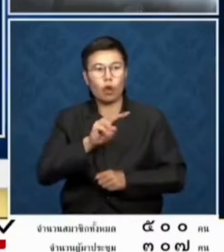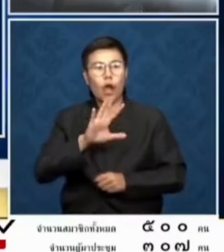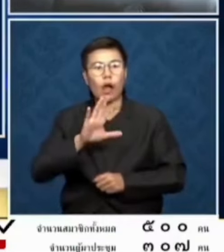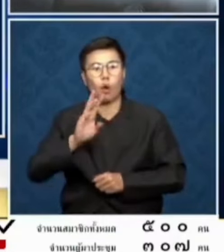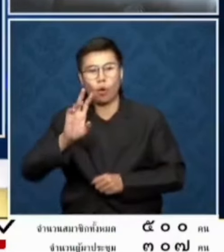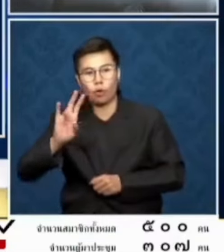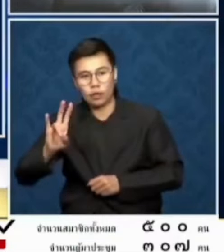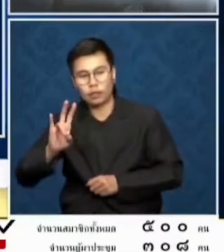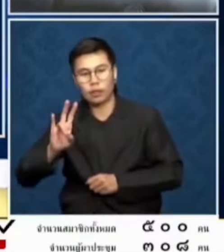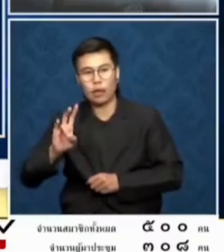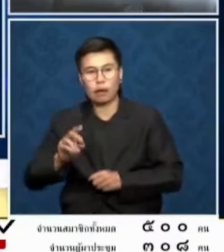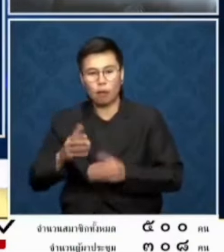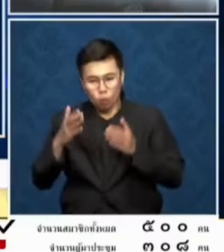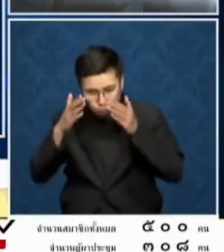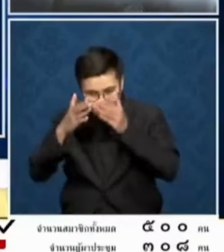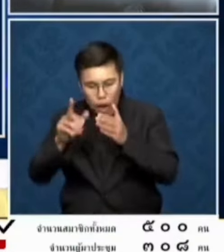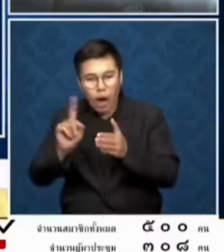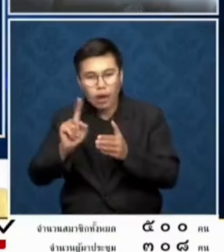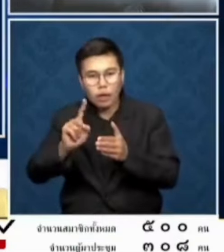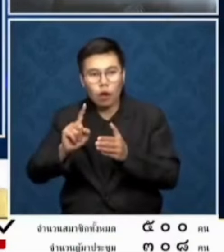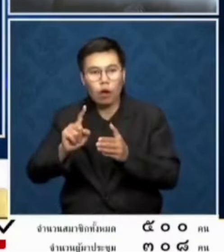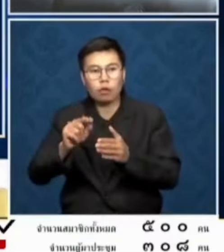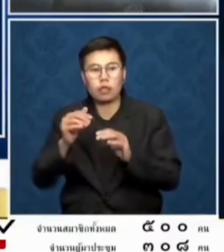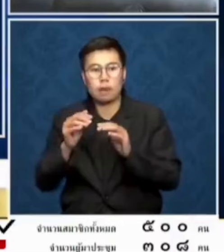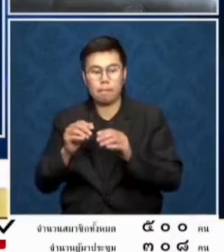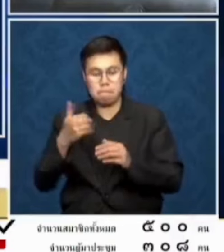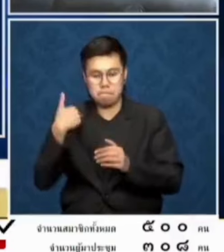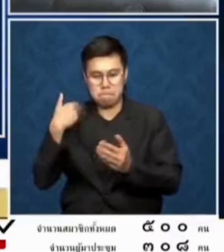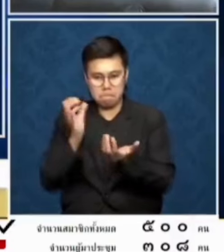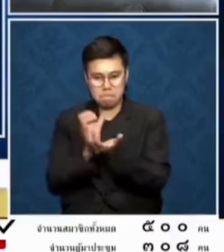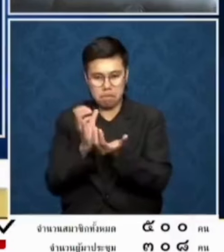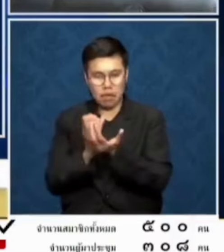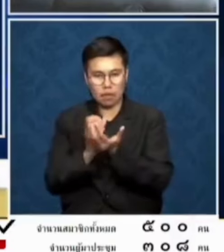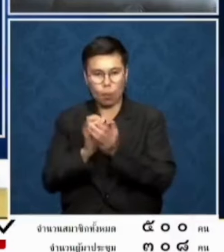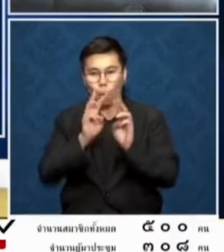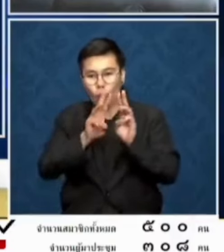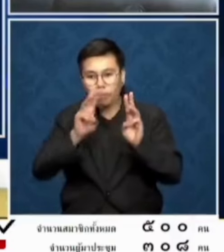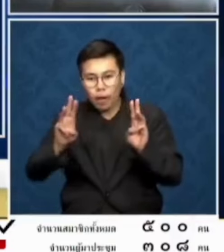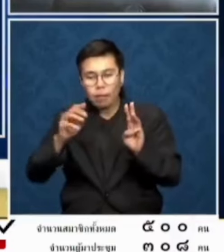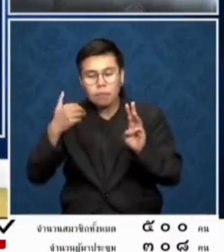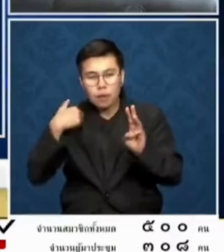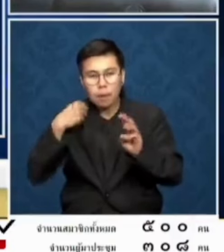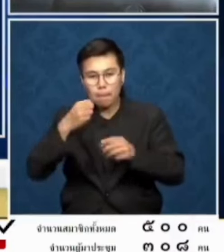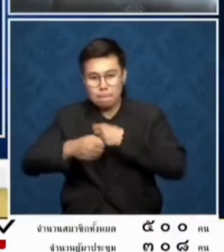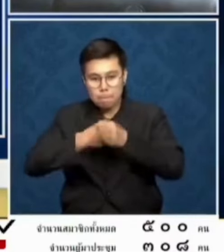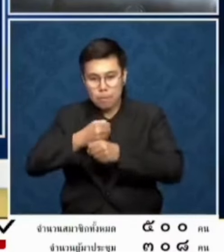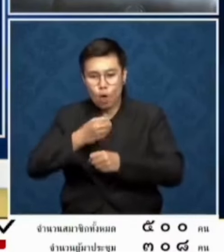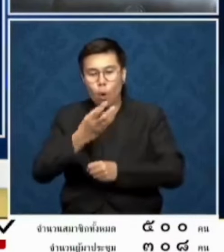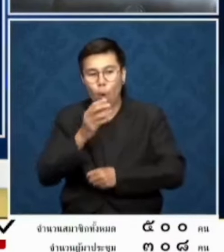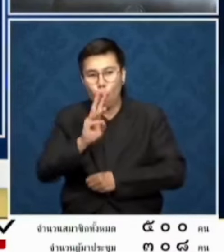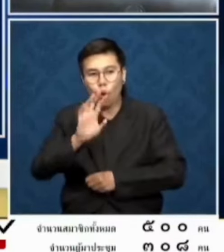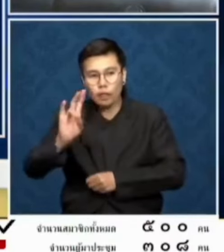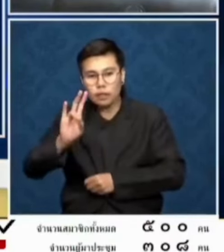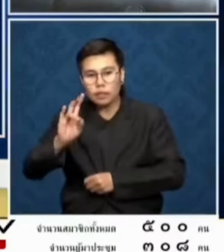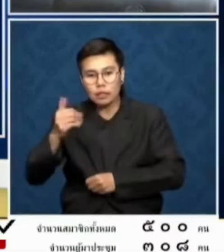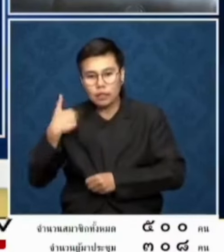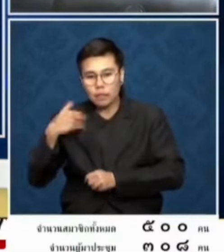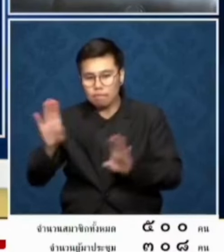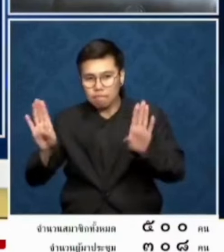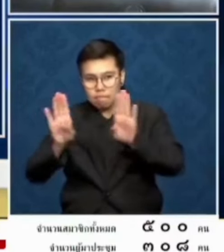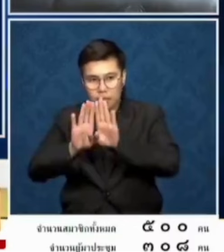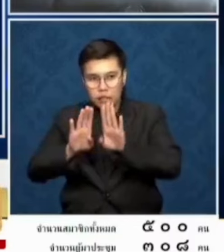น้นพนันออนไลน์อาจจะเป็นเพราะว่าช่วงที่มีข่าวเยอะนะคะช่วงปี67นะคะพนันออนไลน์ก็เลยมาปิดพนันออนไลน์เนี่ยประม